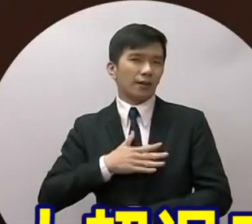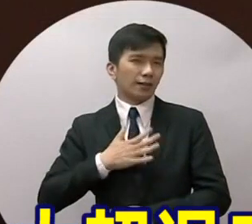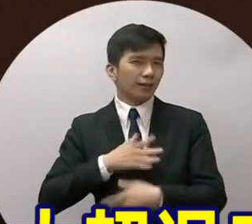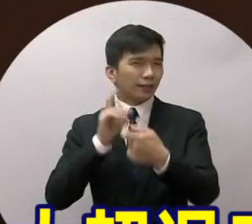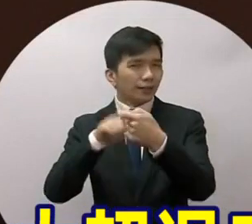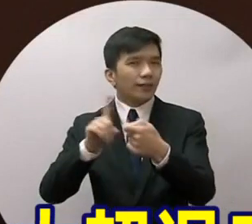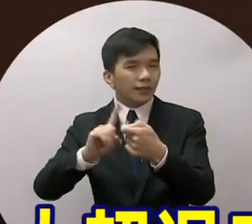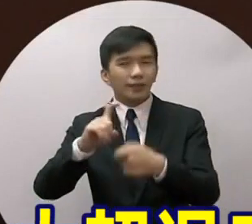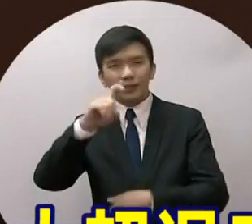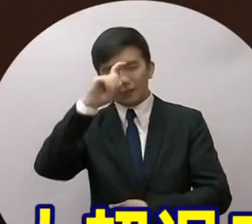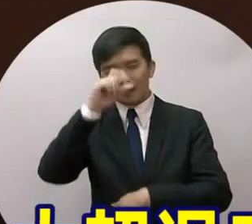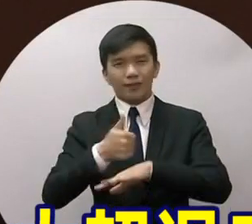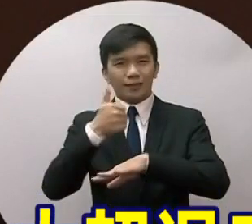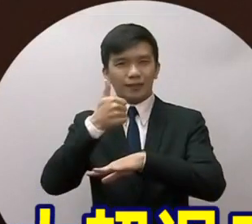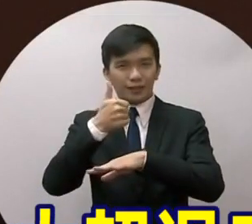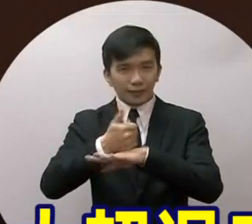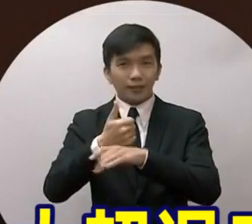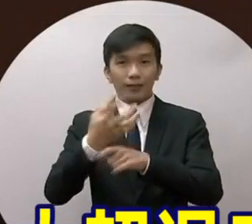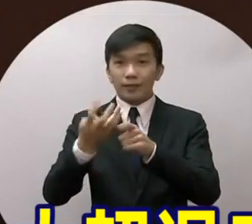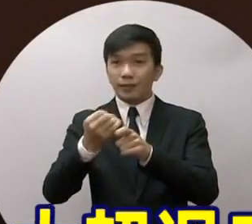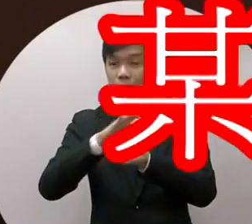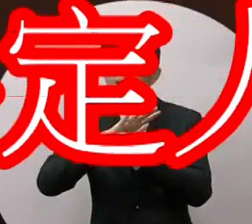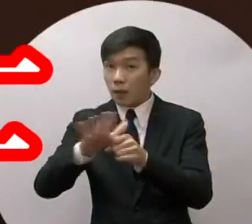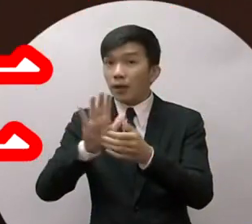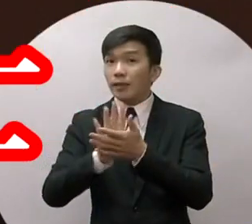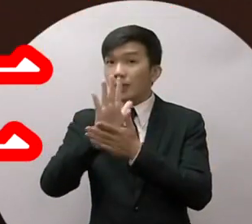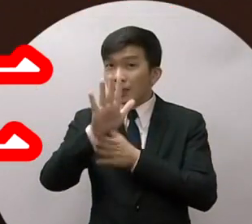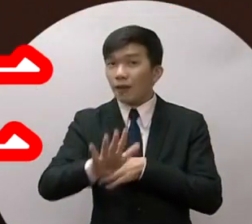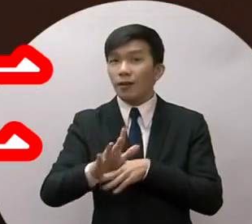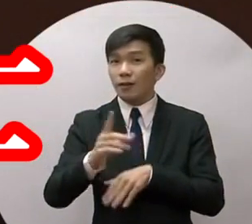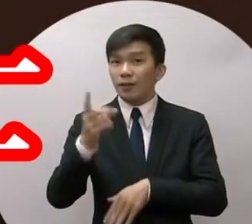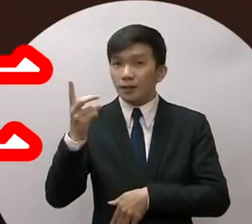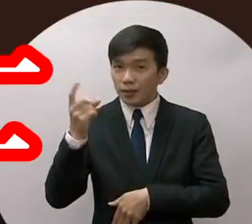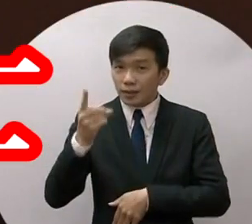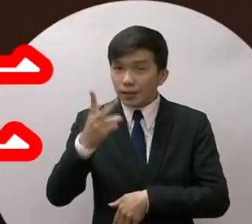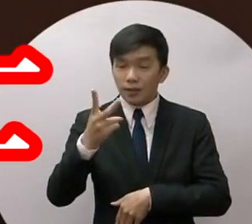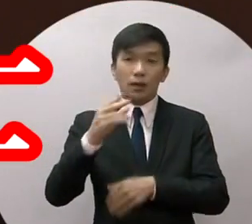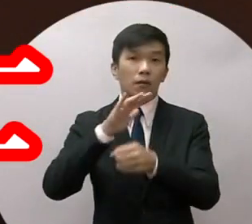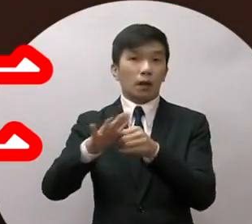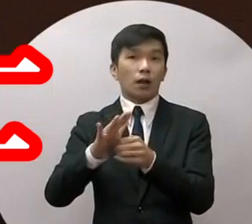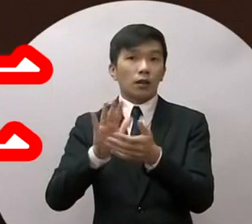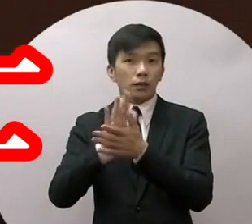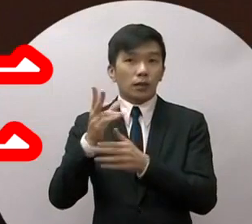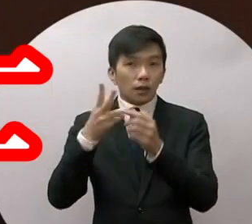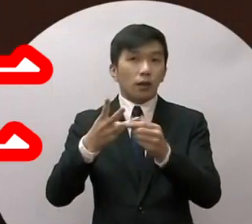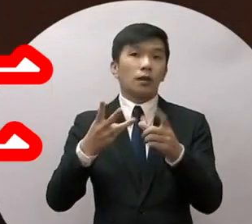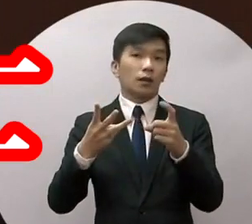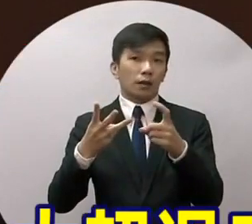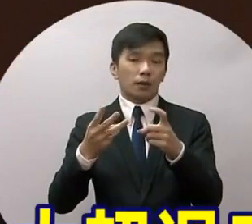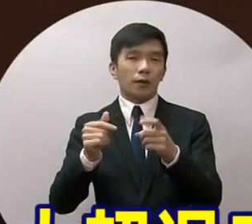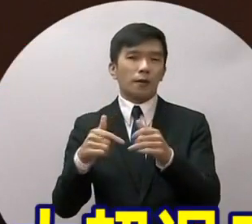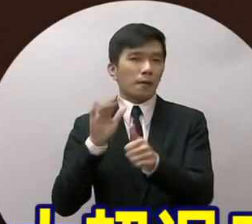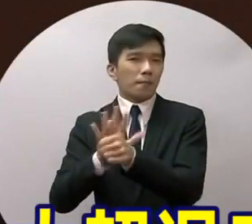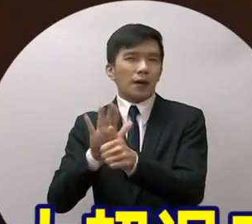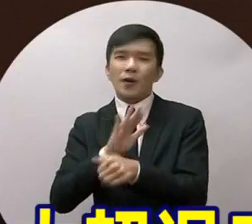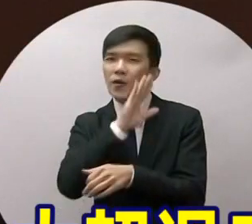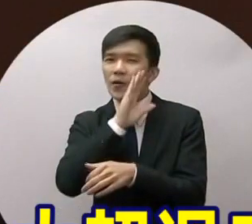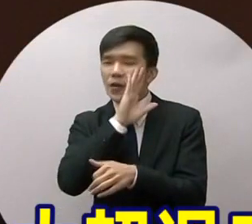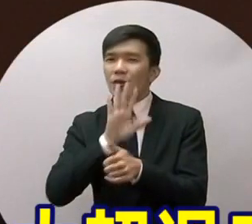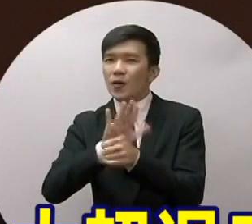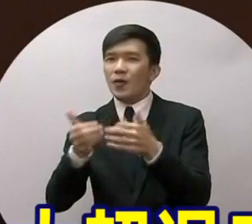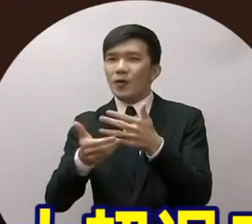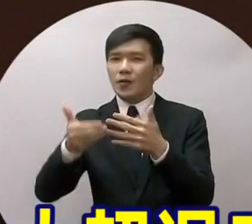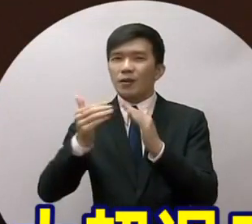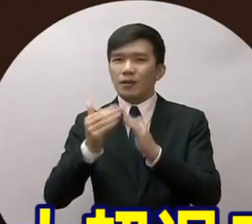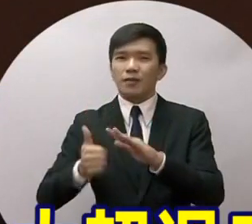任期届满无法连任的某位特定人士参选铺路罢了。县市合并